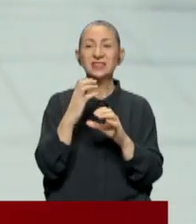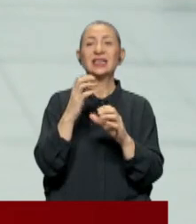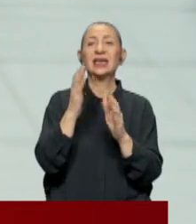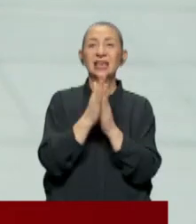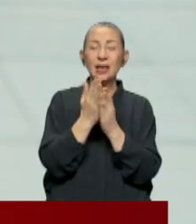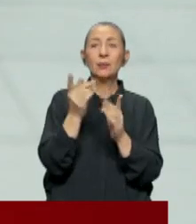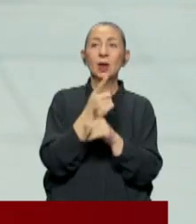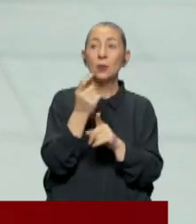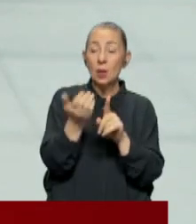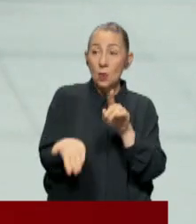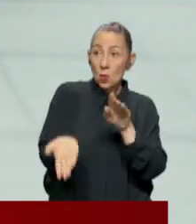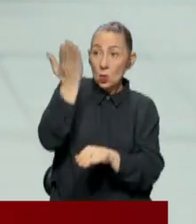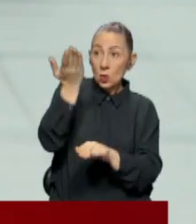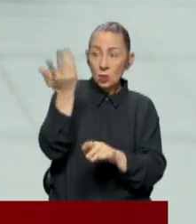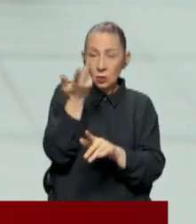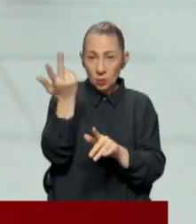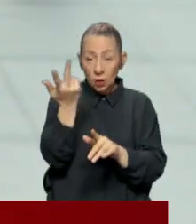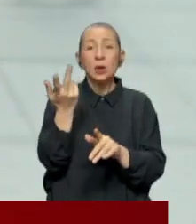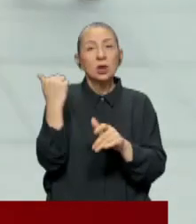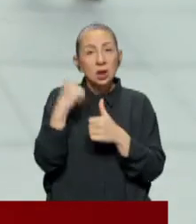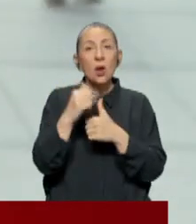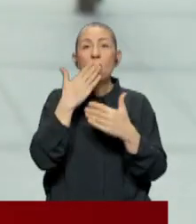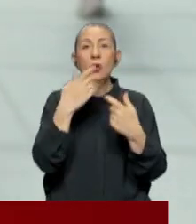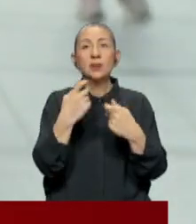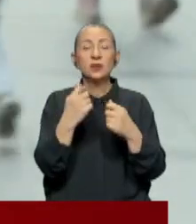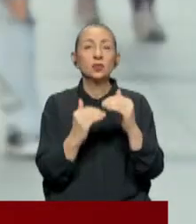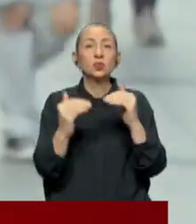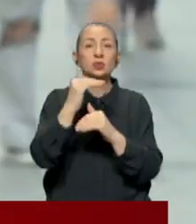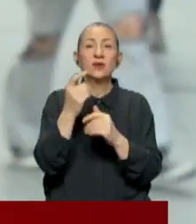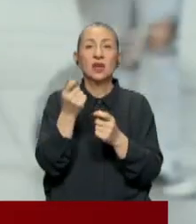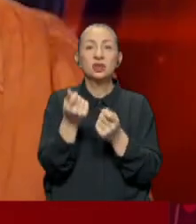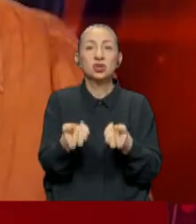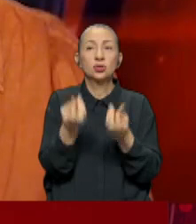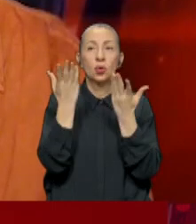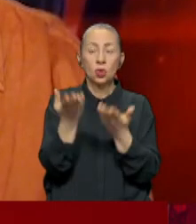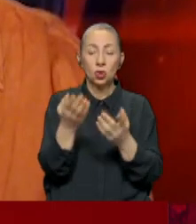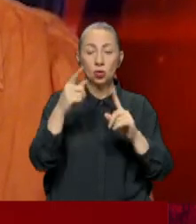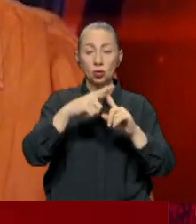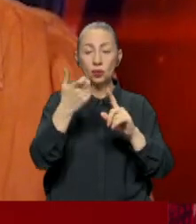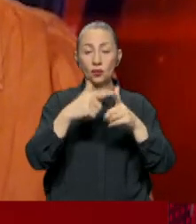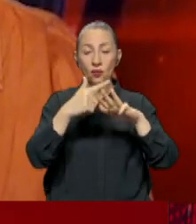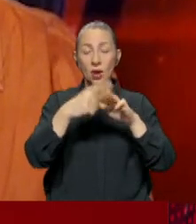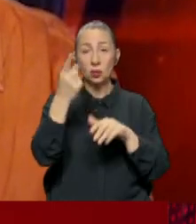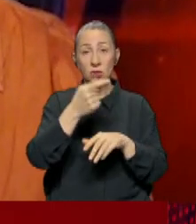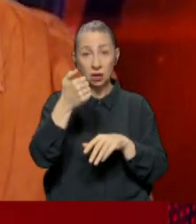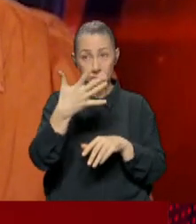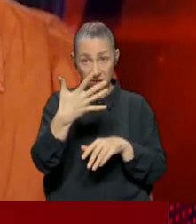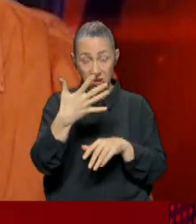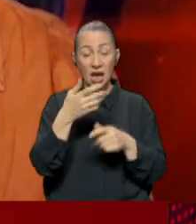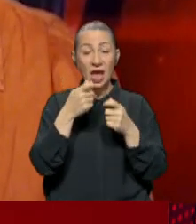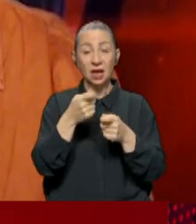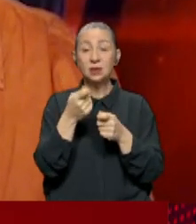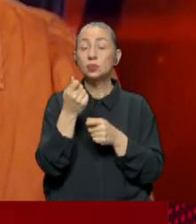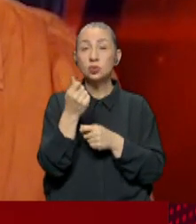kırtasiye gibi ücretleri çok yüksek artırarak yine okul masrafını yüksek fiyatlara çıkarıyor. TÜFE oranı %65'tir.